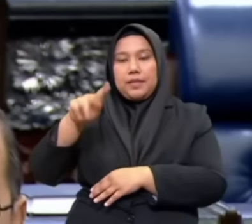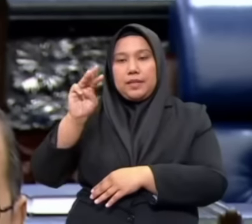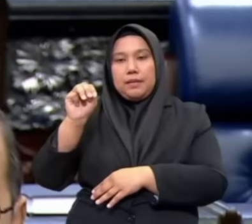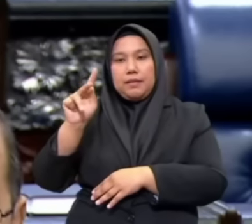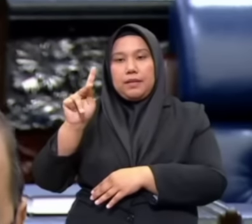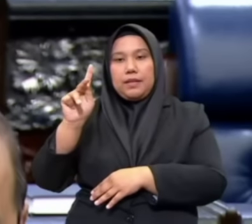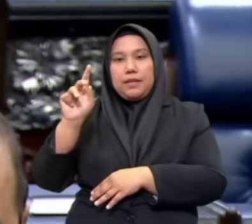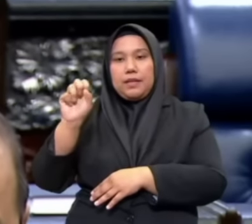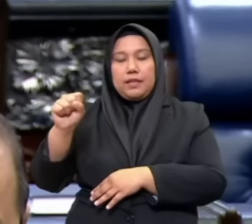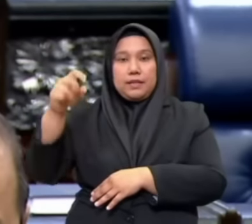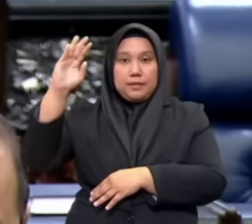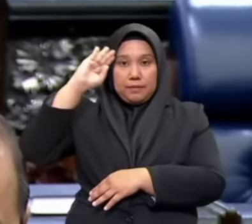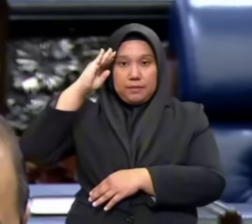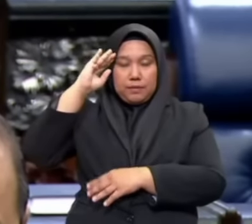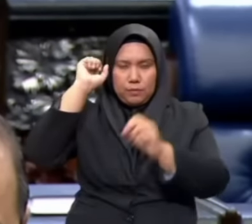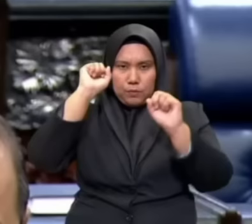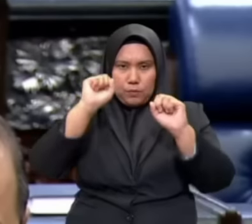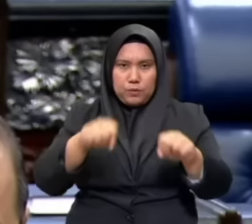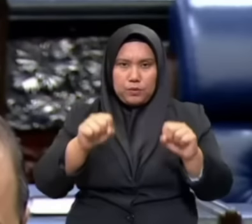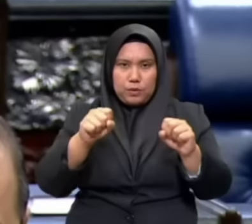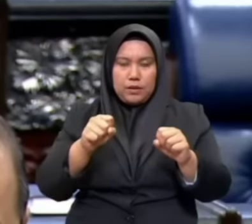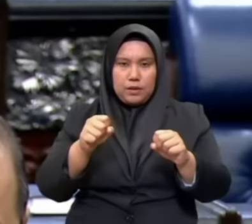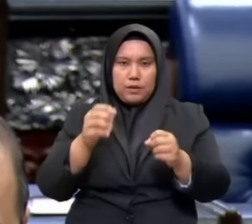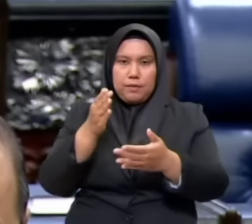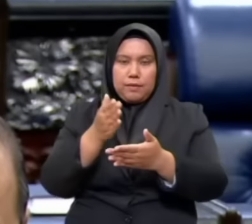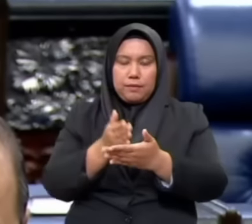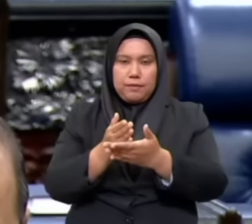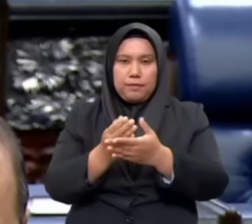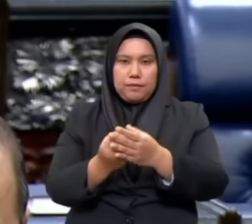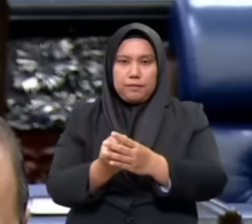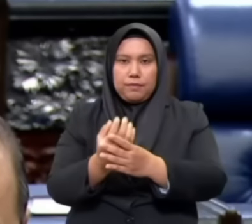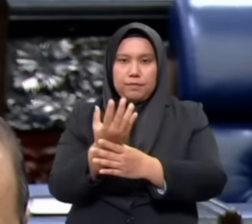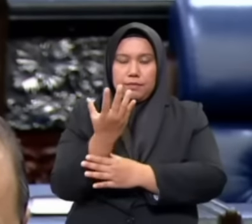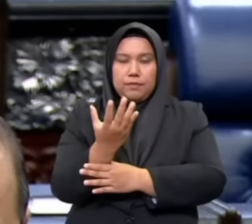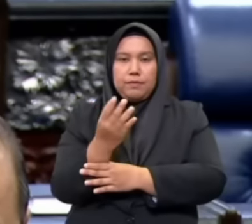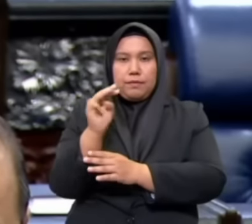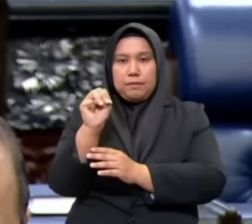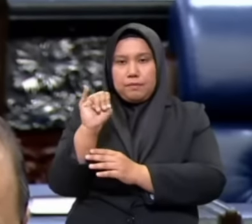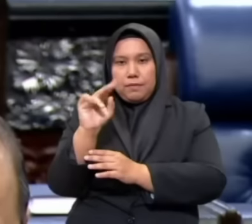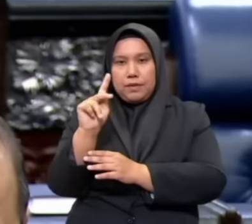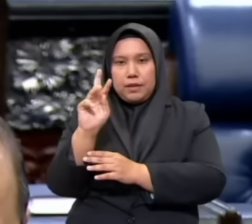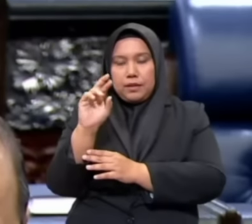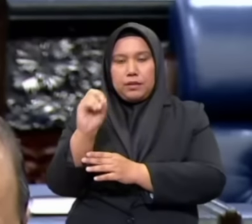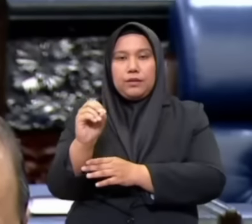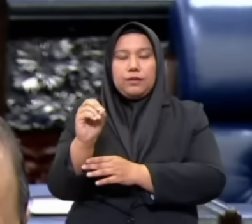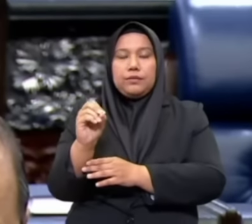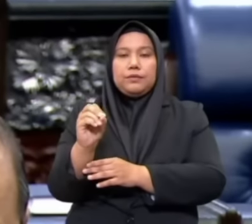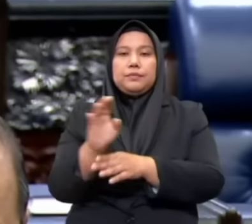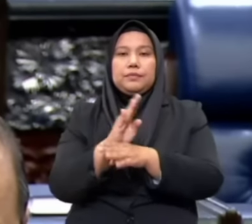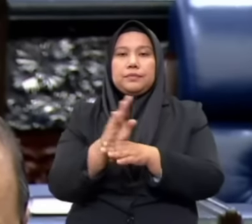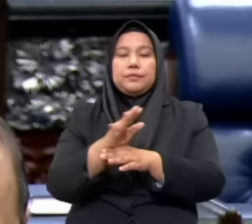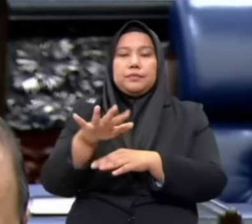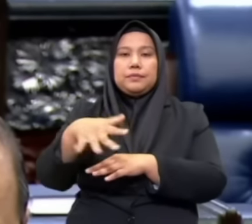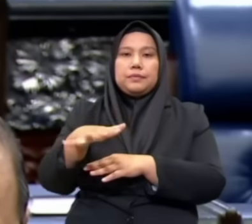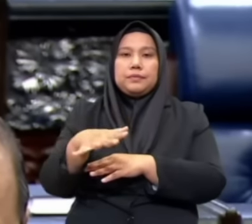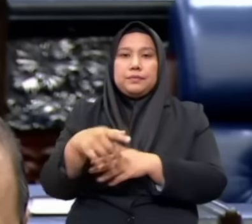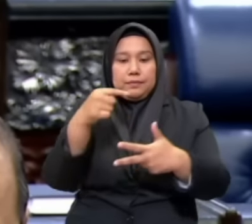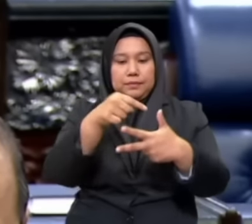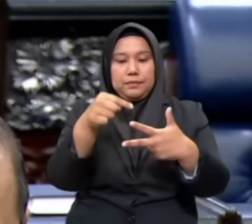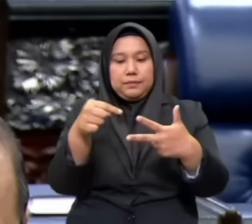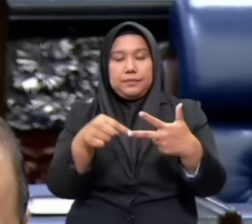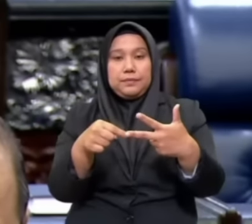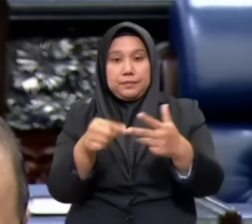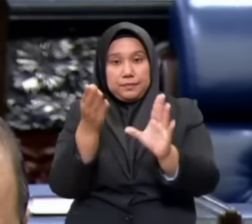mampu membantutkan pertumbuhan sektor perusahaan mikro, kecil dan sederhana. Ini kerana ketiga-tiga bank ini